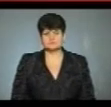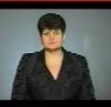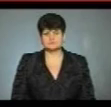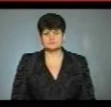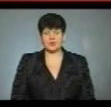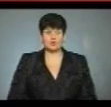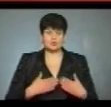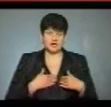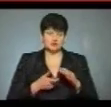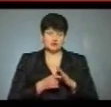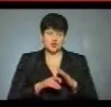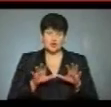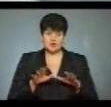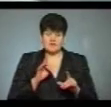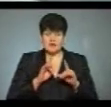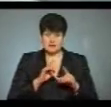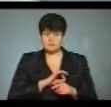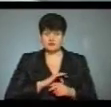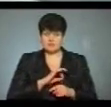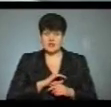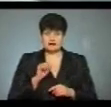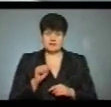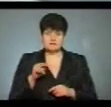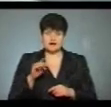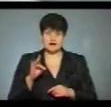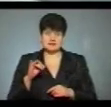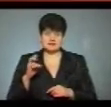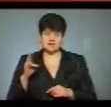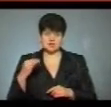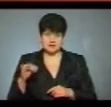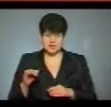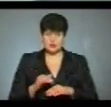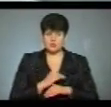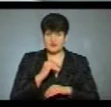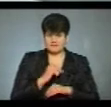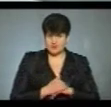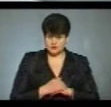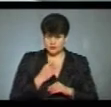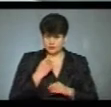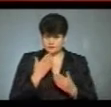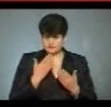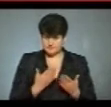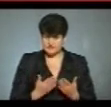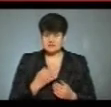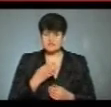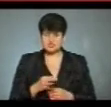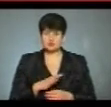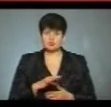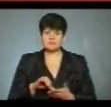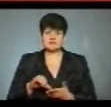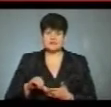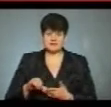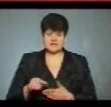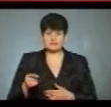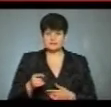А в нашій студії голова Ради профспілок у Тернопільській області Андрій Присяжний. Кажу вам доброго вечора, пане Андрію. Доброго вечора. Скажіть, власне, чи були представники